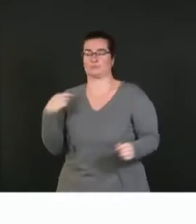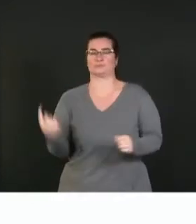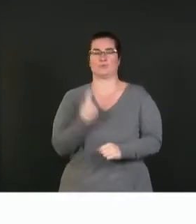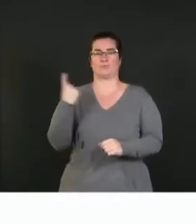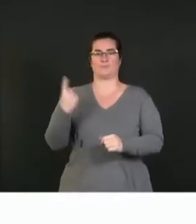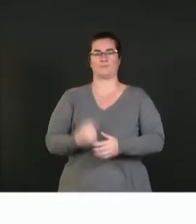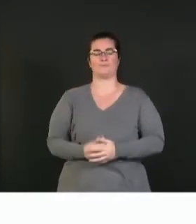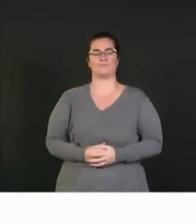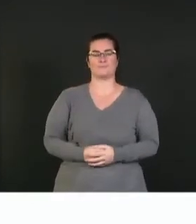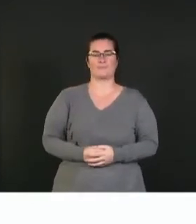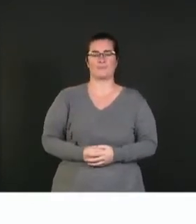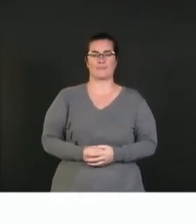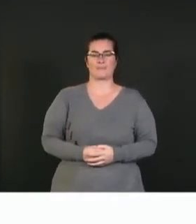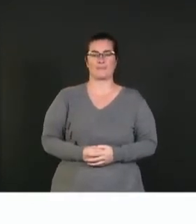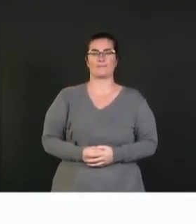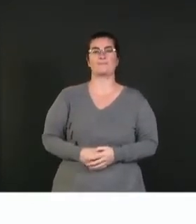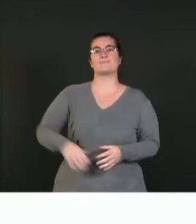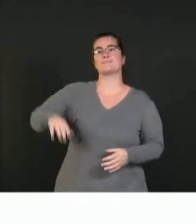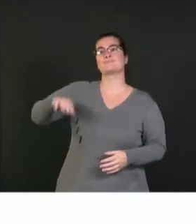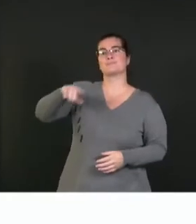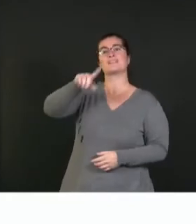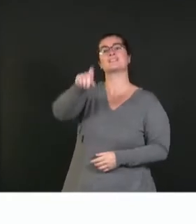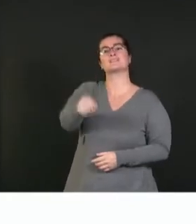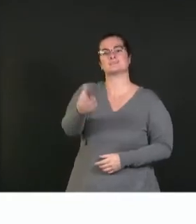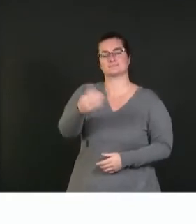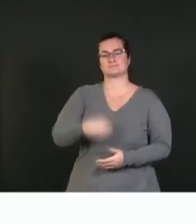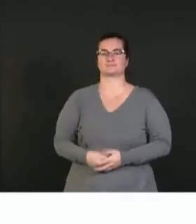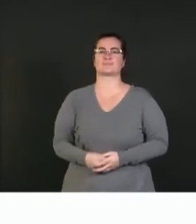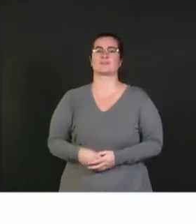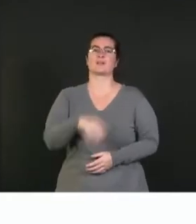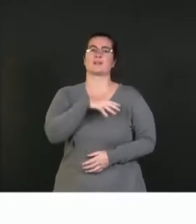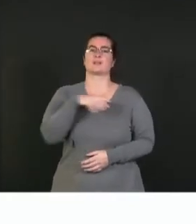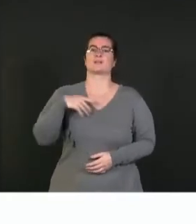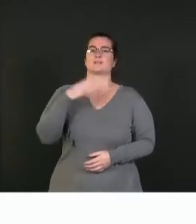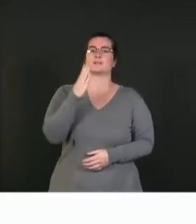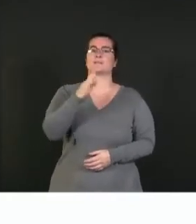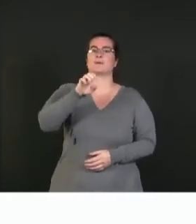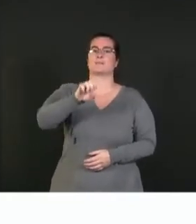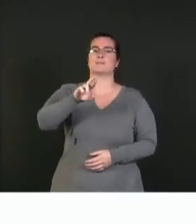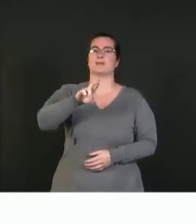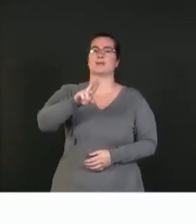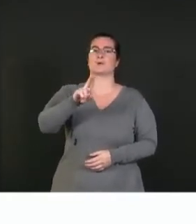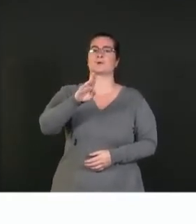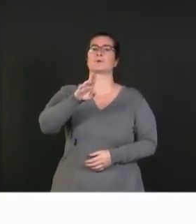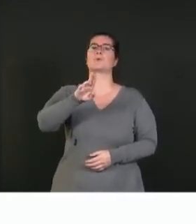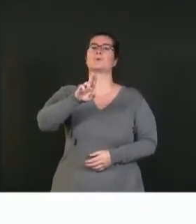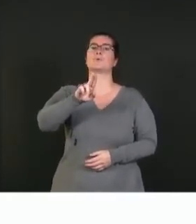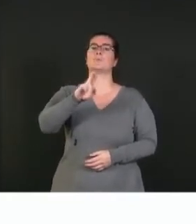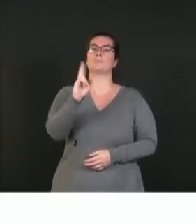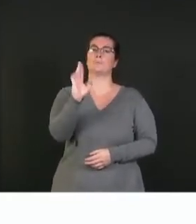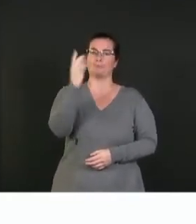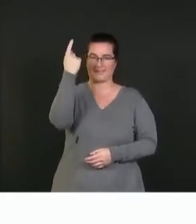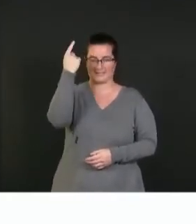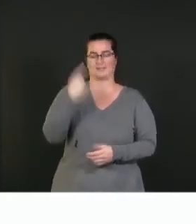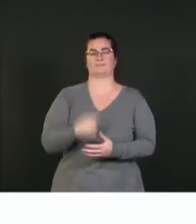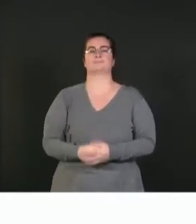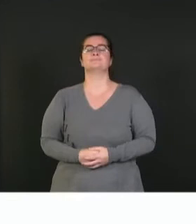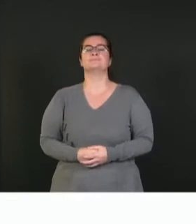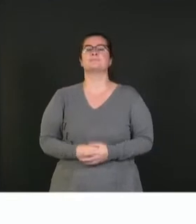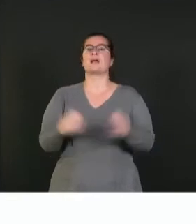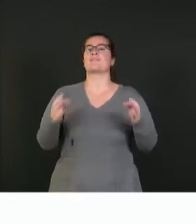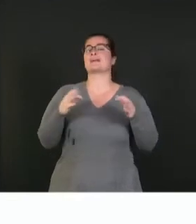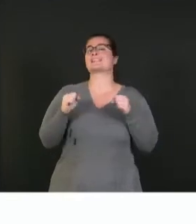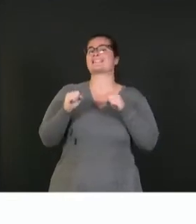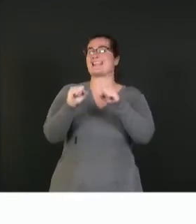ici. Bonjour à tous, Marie Bérubé pour Seine-Maritime Attractivité. Ma question, je vais me permettre de rebondir sur